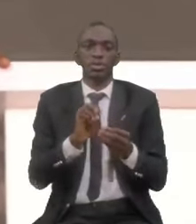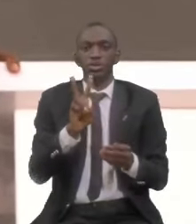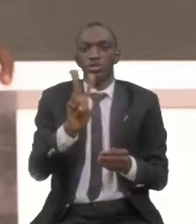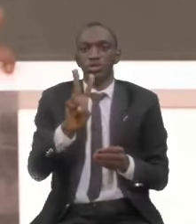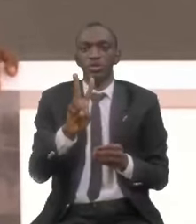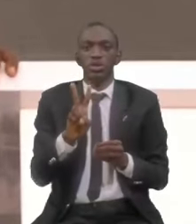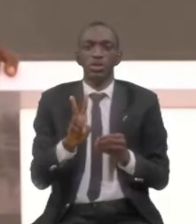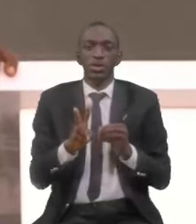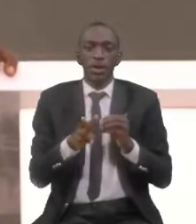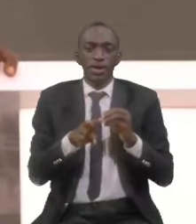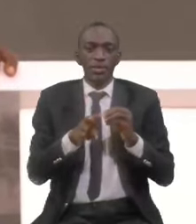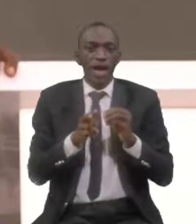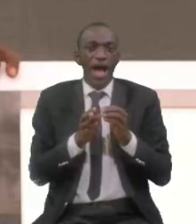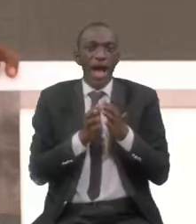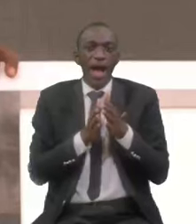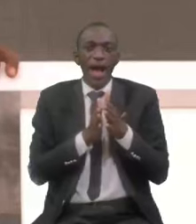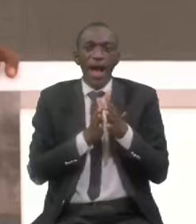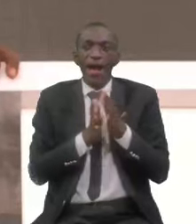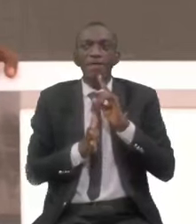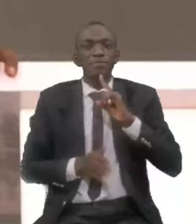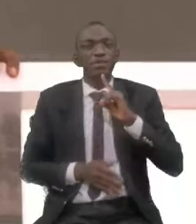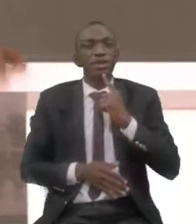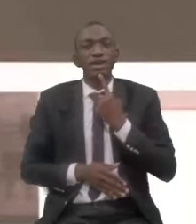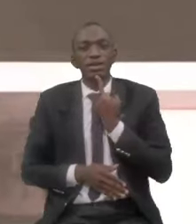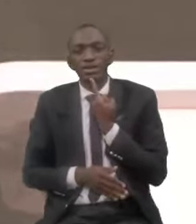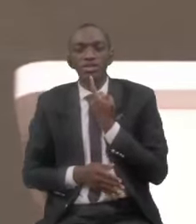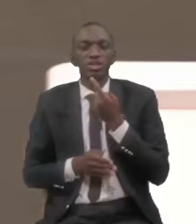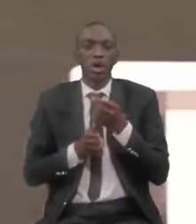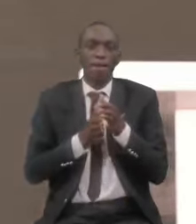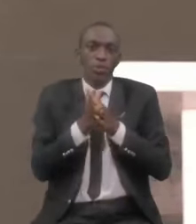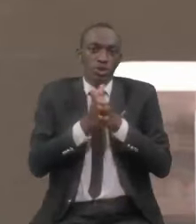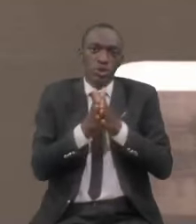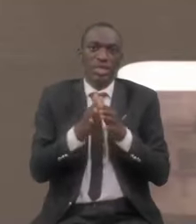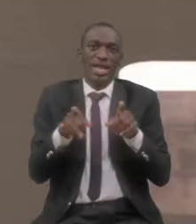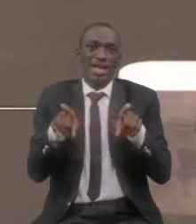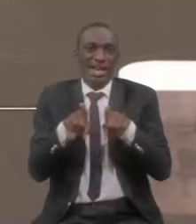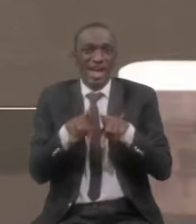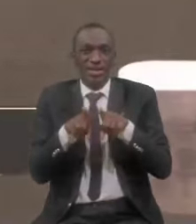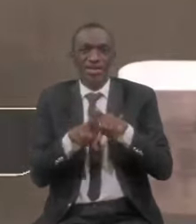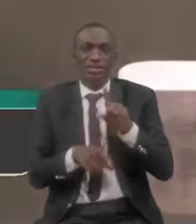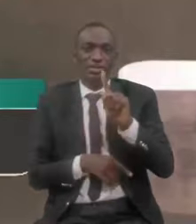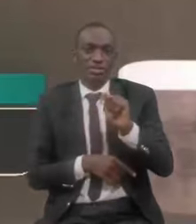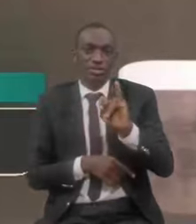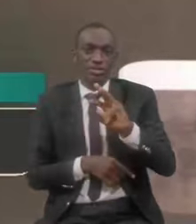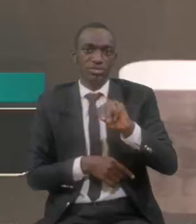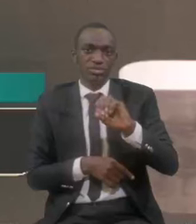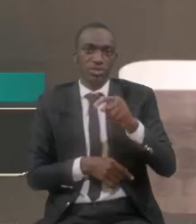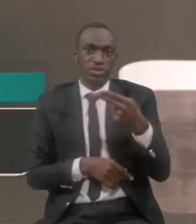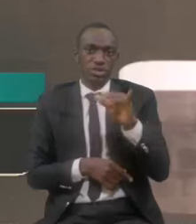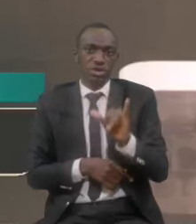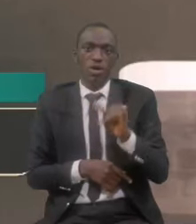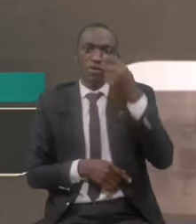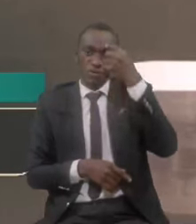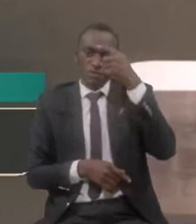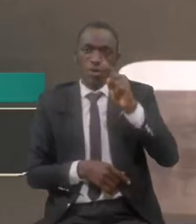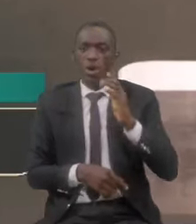La poursuite fervente, comme Timothée, pour notre tâche. Vous voyez, ce que